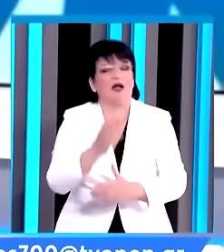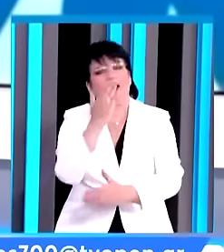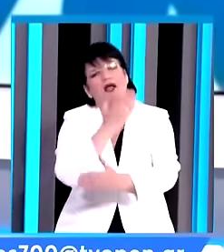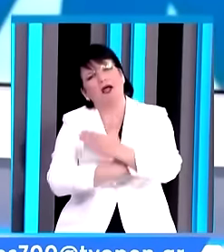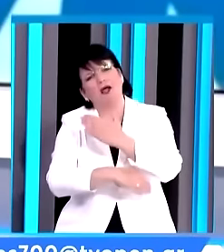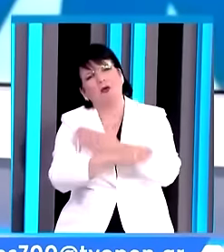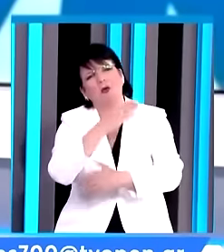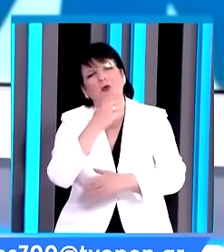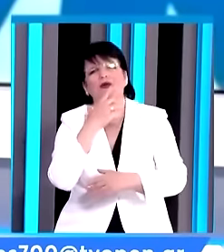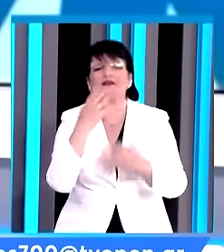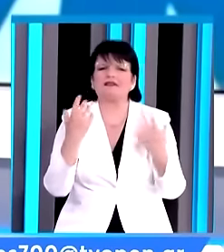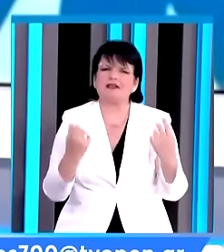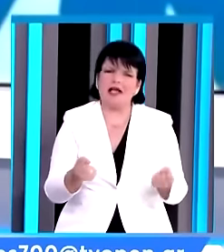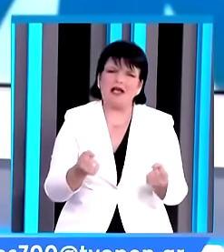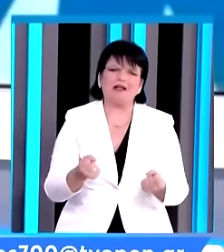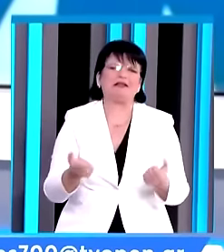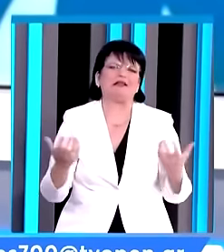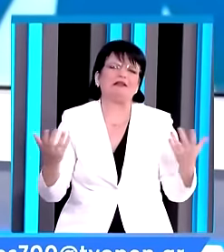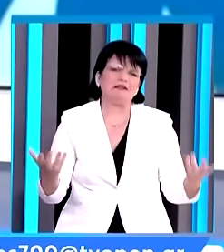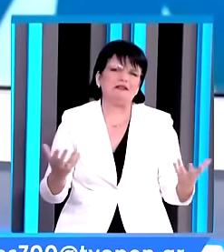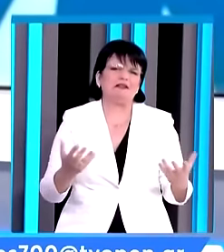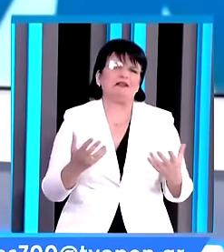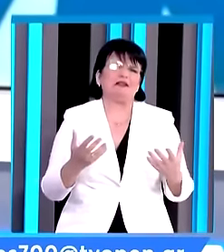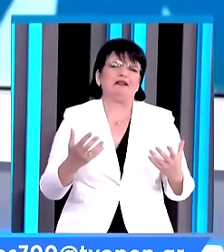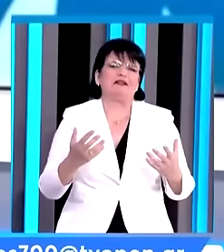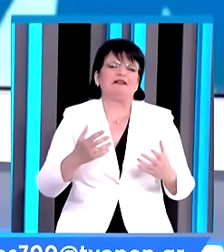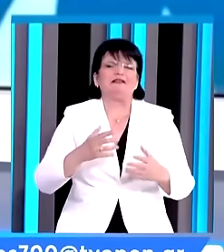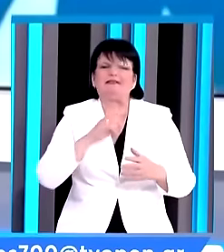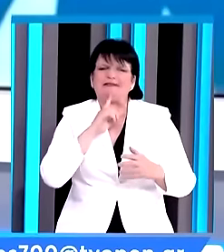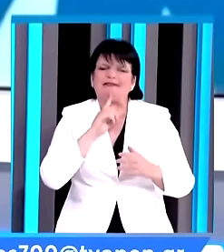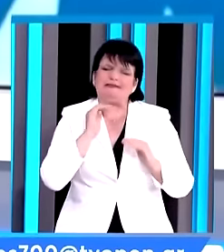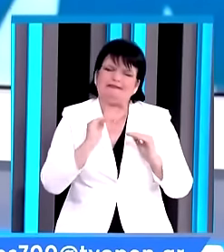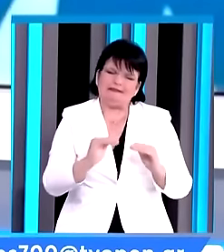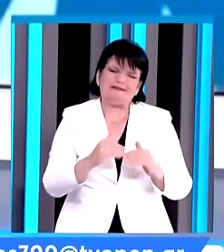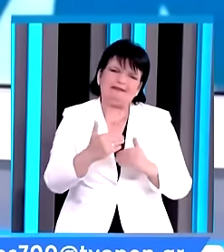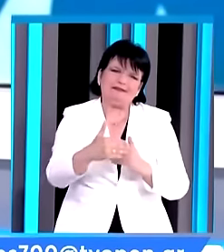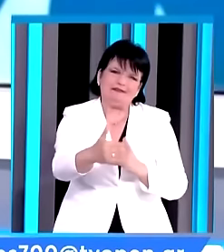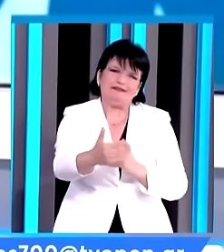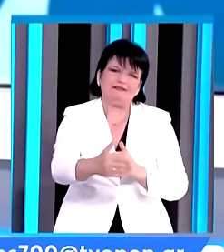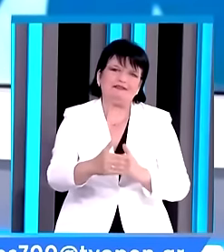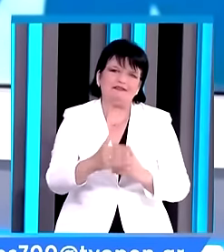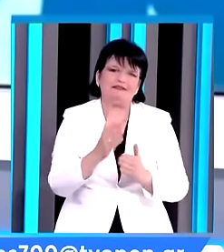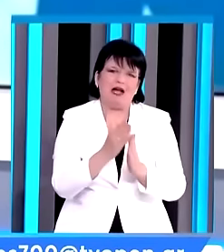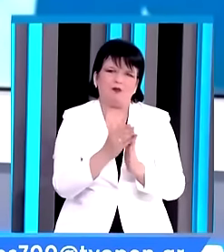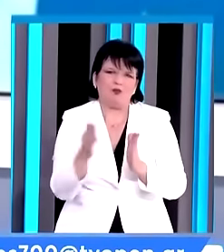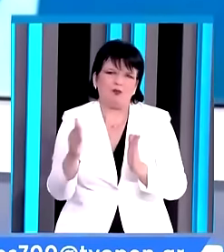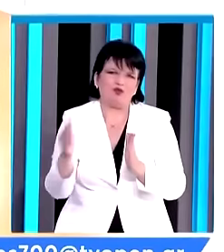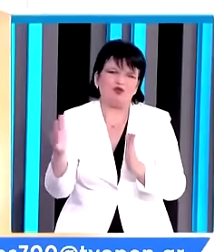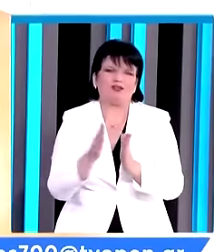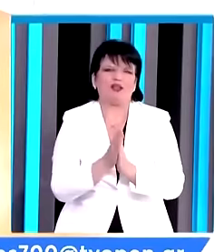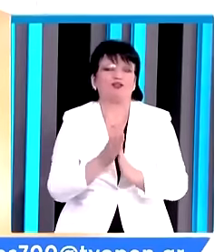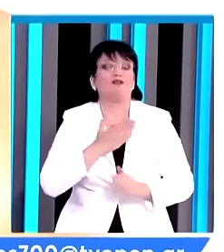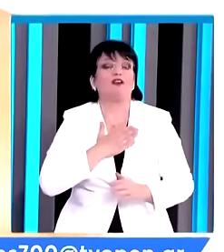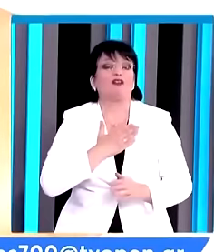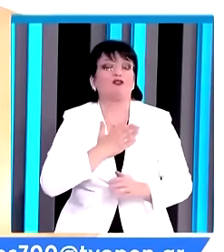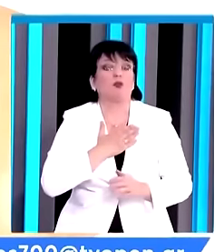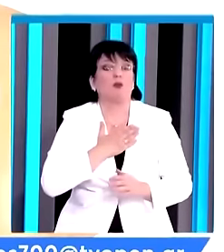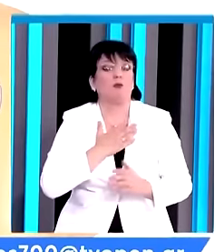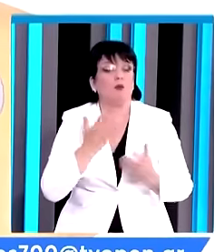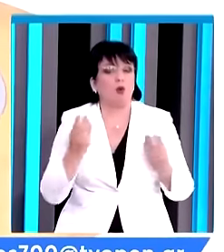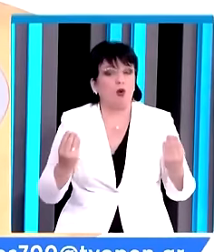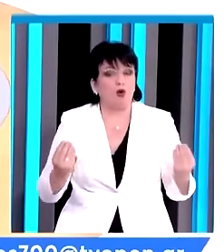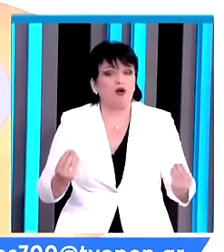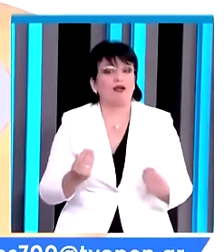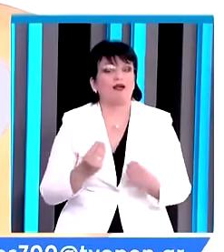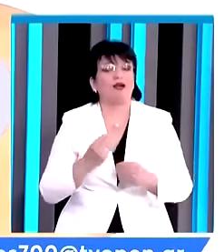οποία έτσι χτυπάει στη μέση της προεκλογικής περίοδου. Κάποια στιγμή αρχίζει να κλείνει και η φωνή. Τρώμε καλά, κοιμόμαστε όσο